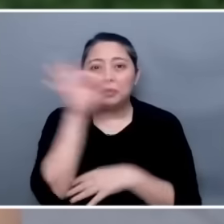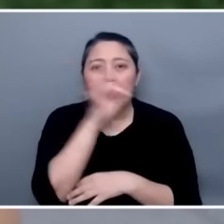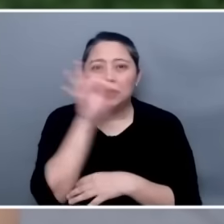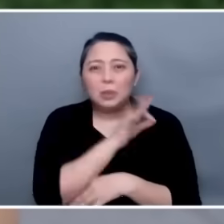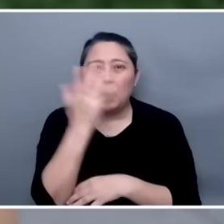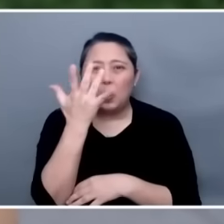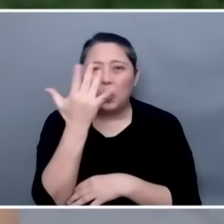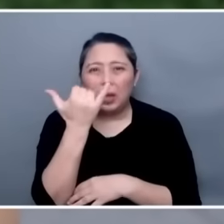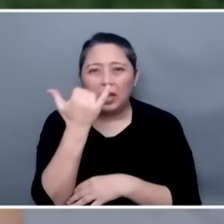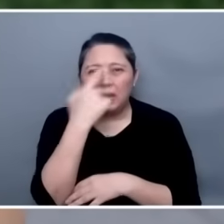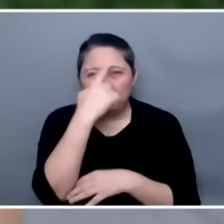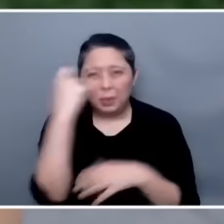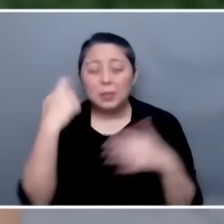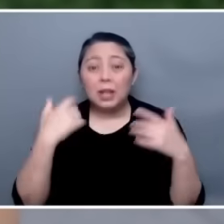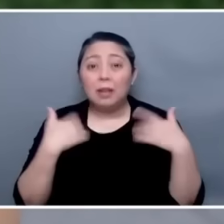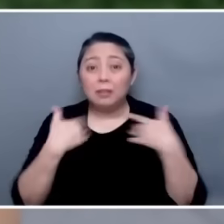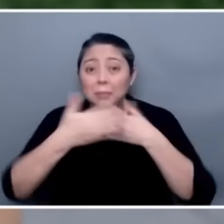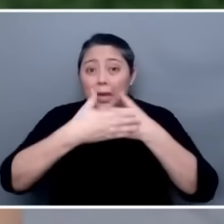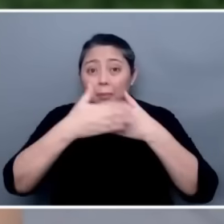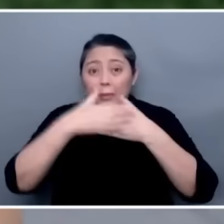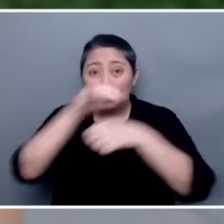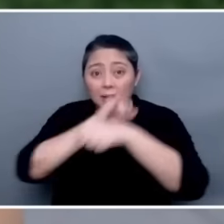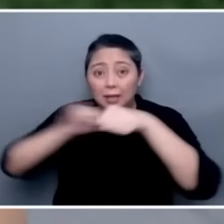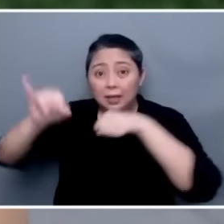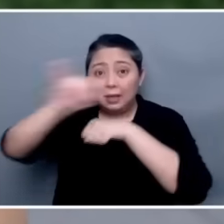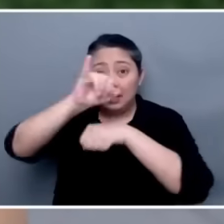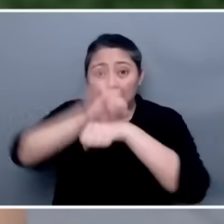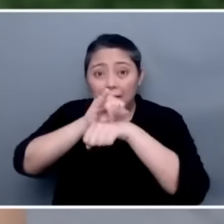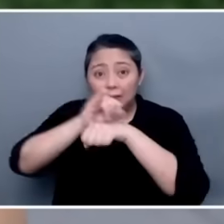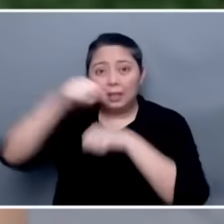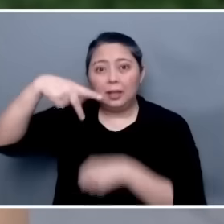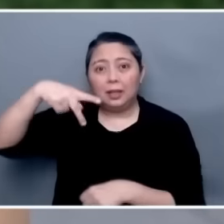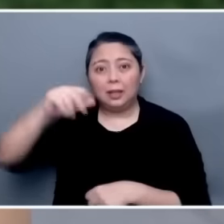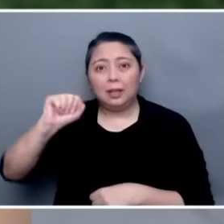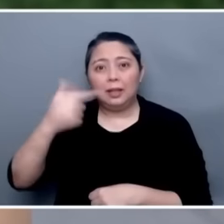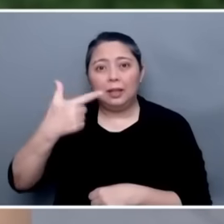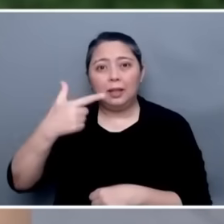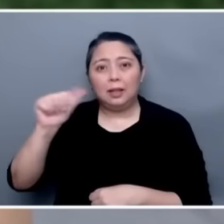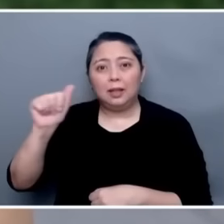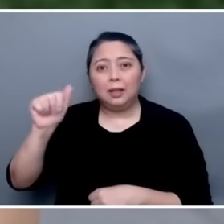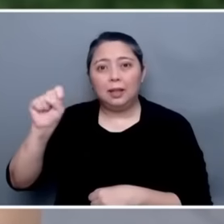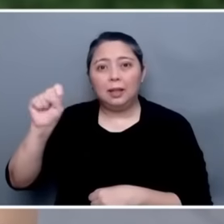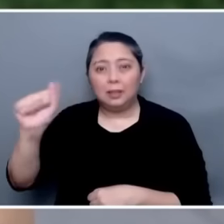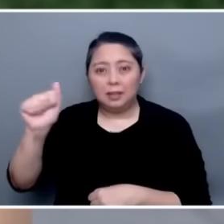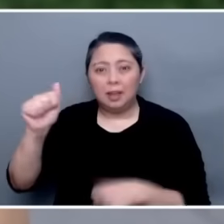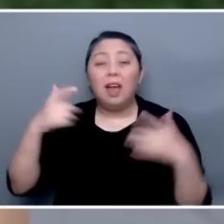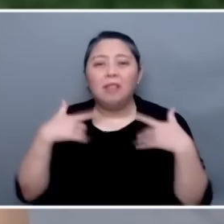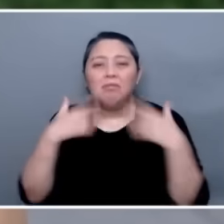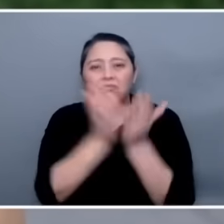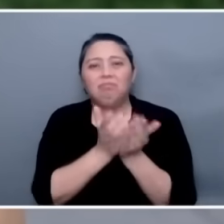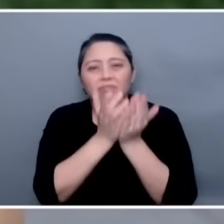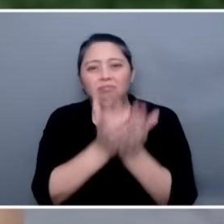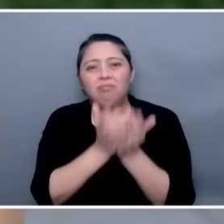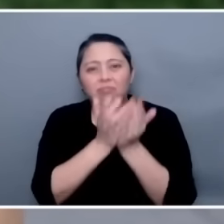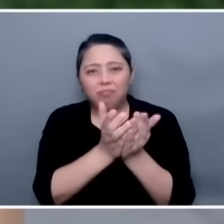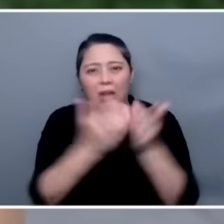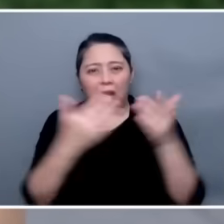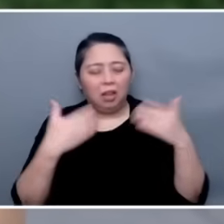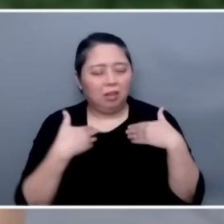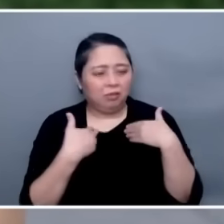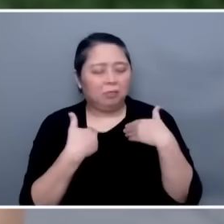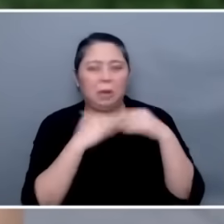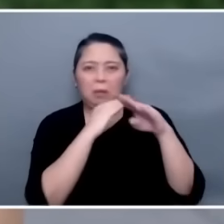sa Pag-asa Island. Dagdag na proteksyon ang hiling nila sa gobyerno. Exclusive